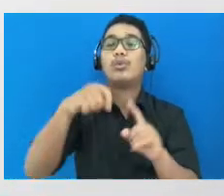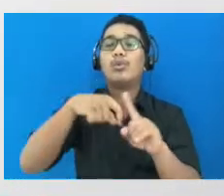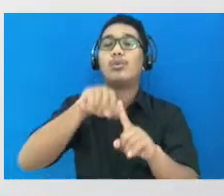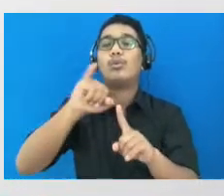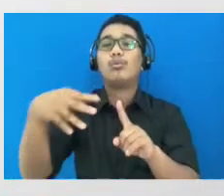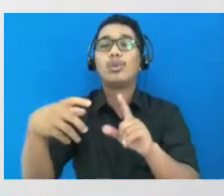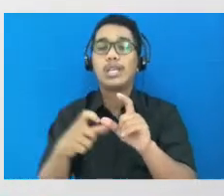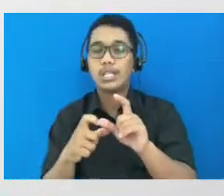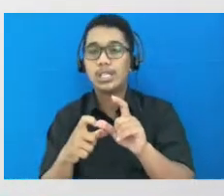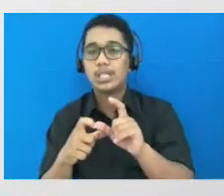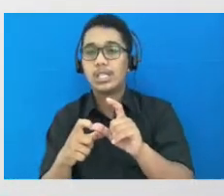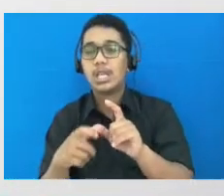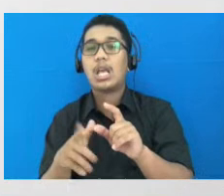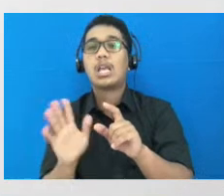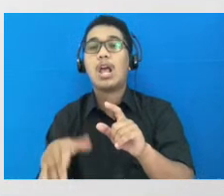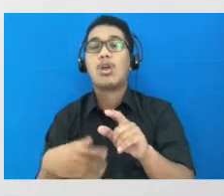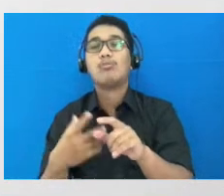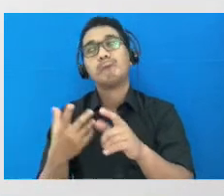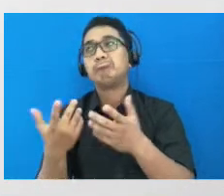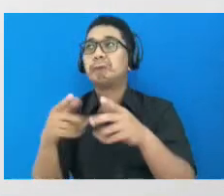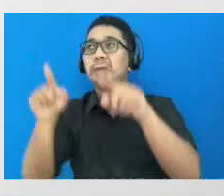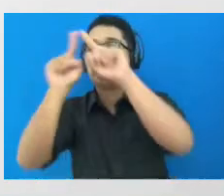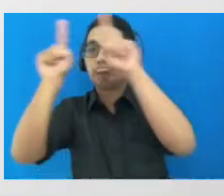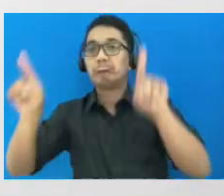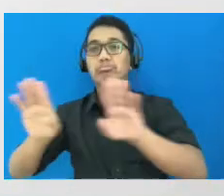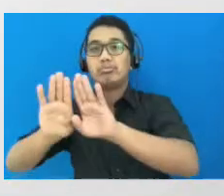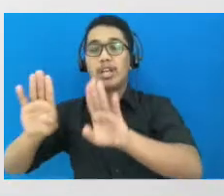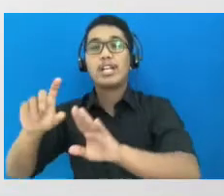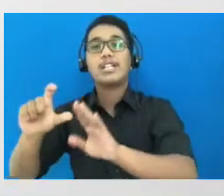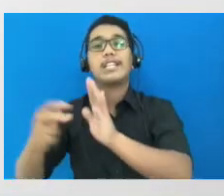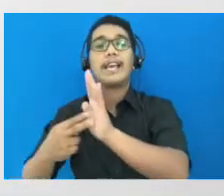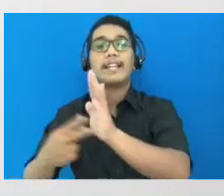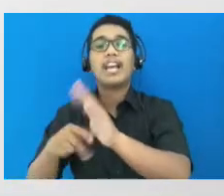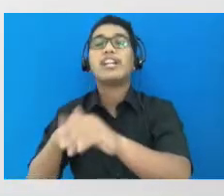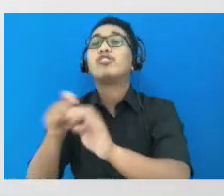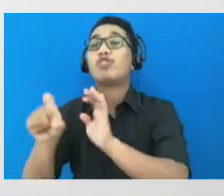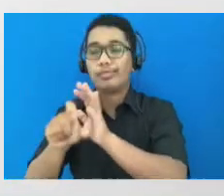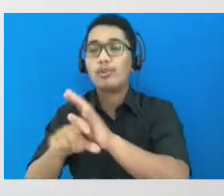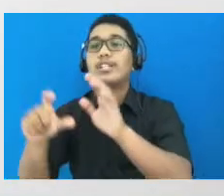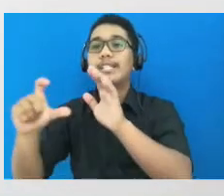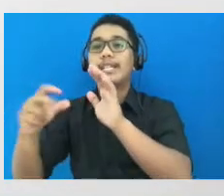website a.com, buka website cnn.com, itu akan muncul